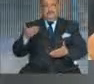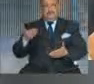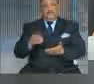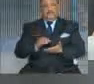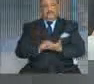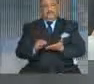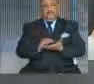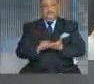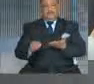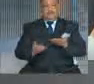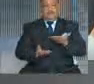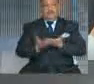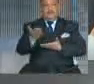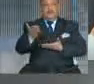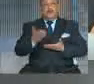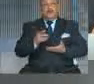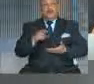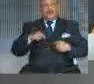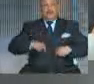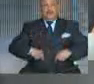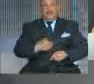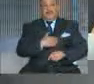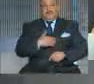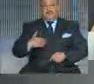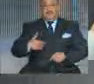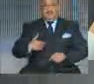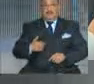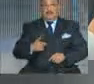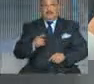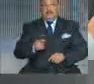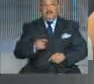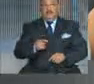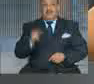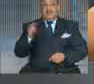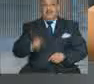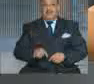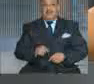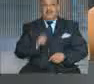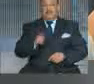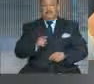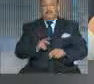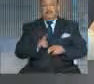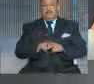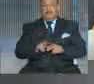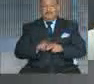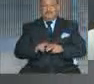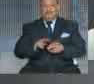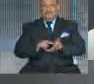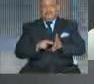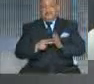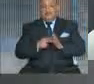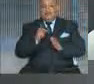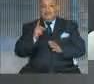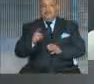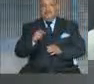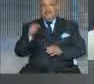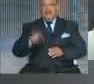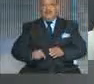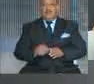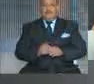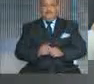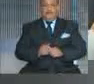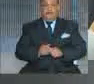الريفية. الشغل الشاغل متاع أهالي تالا اللي هو إنشاء أحداث المشروع الضخم اللي هو المستشفى الجهوي متاع